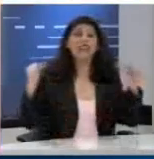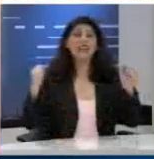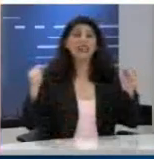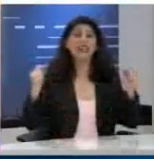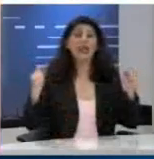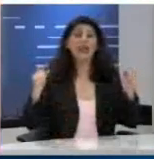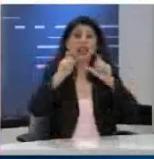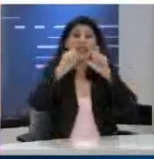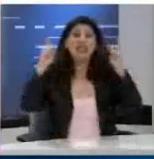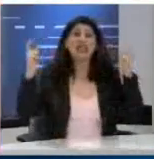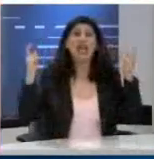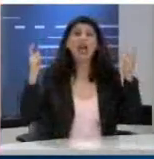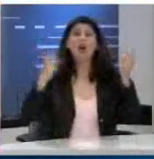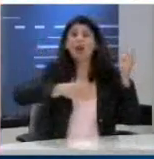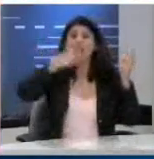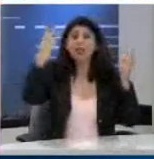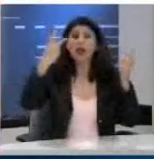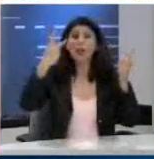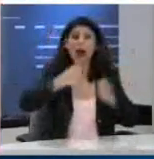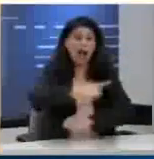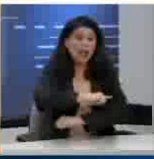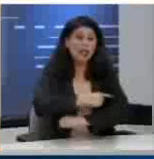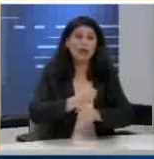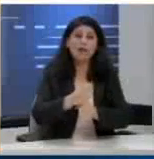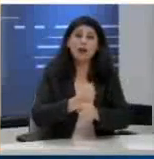της ιατροφαρμακευτικής περίθαλψης.